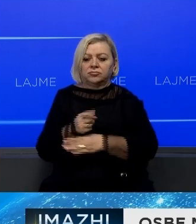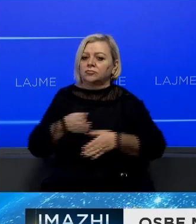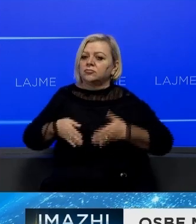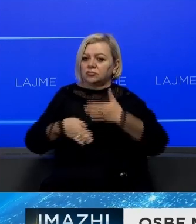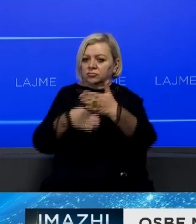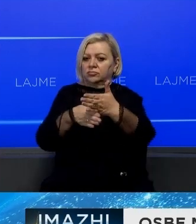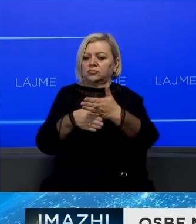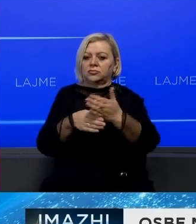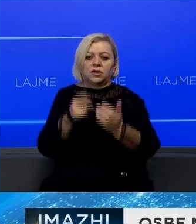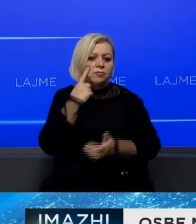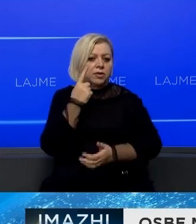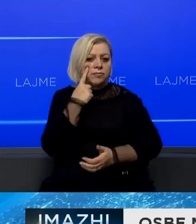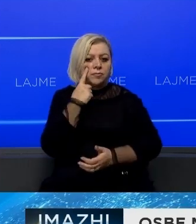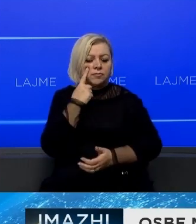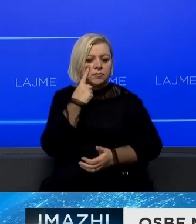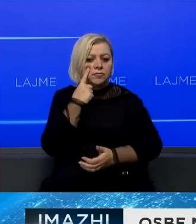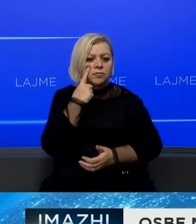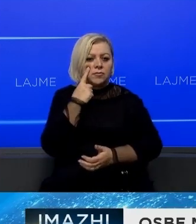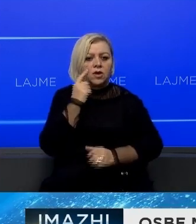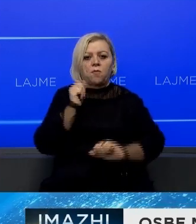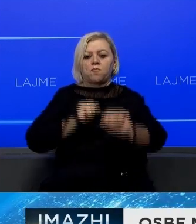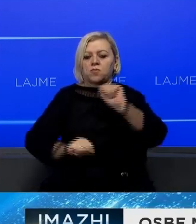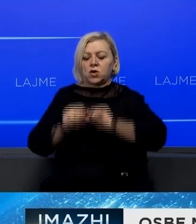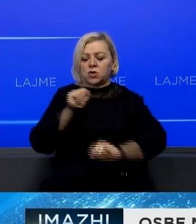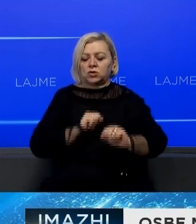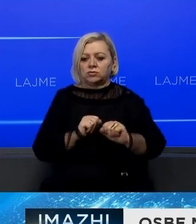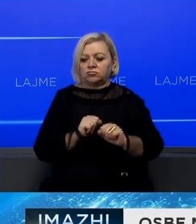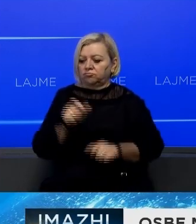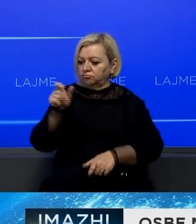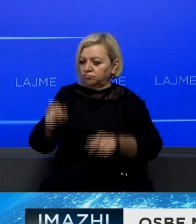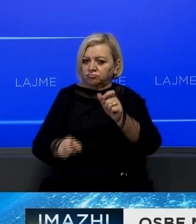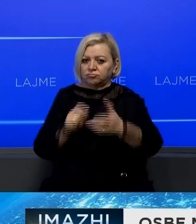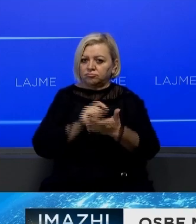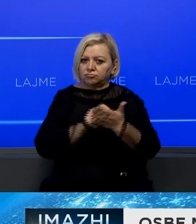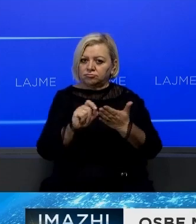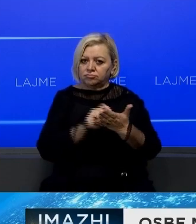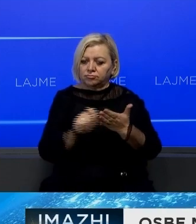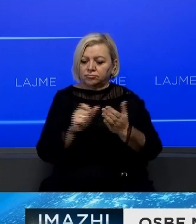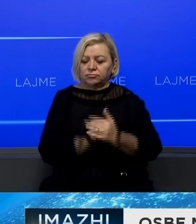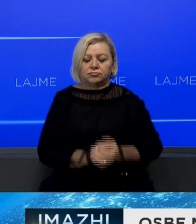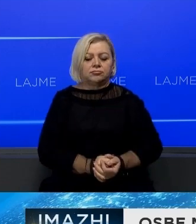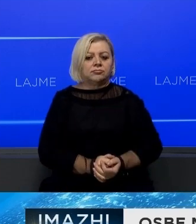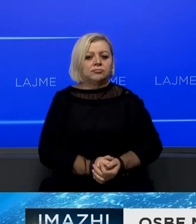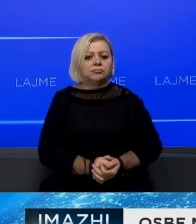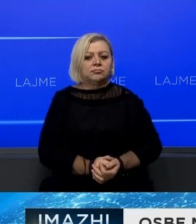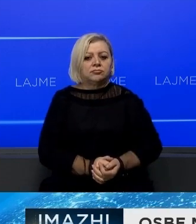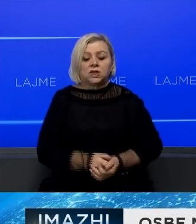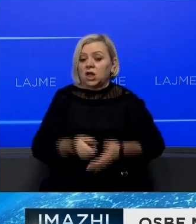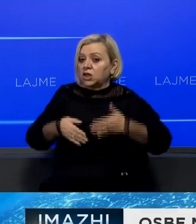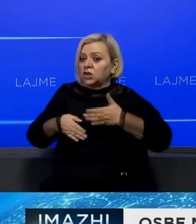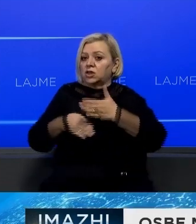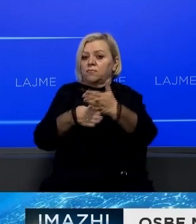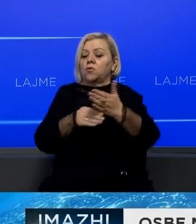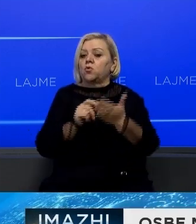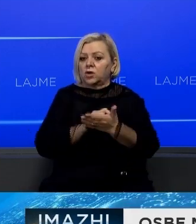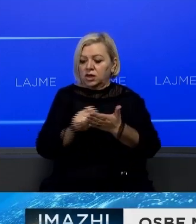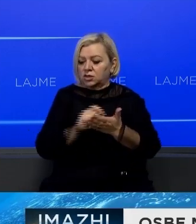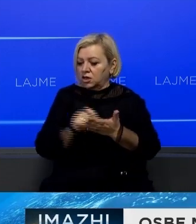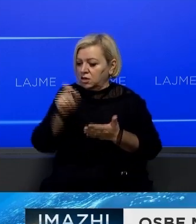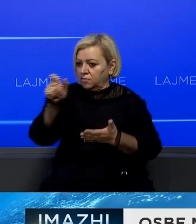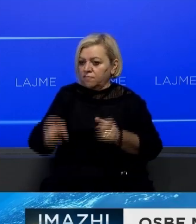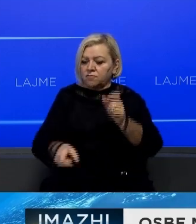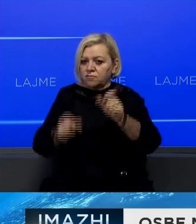ndihmuar përpjekjet për të mbrojtur gazetarët, për të ndihmuar gazetarët që